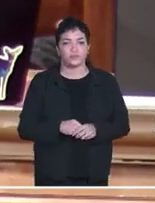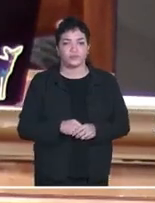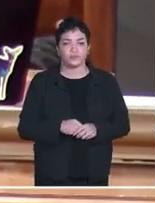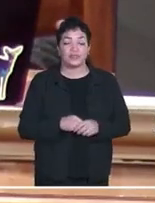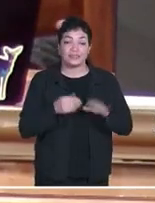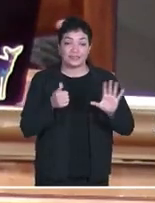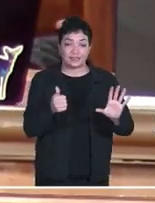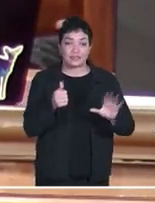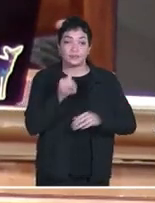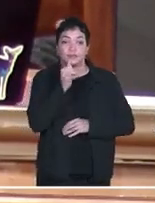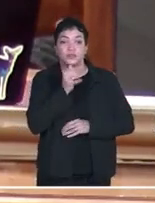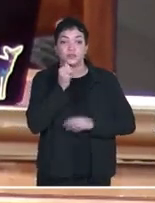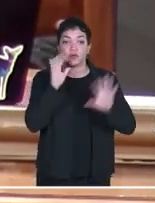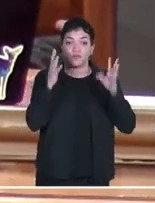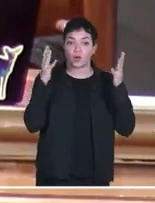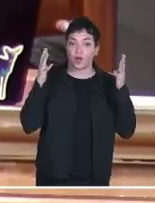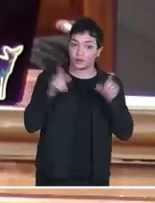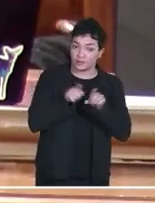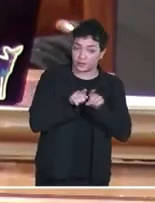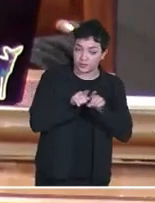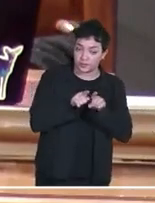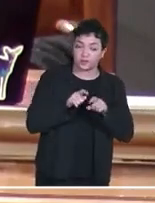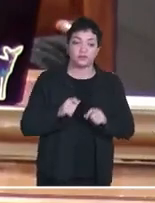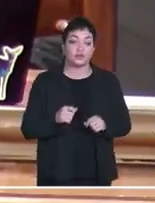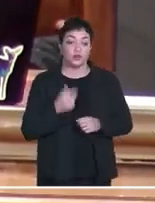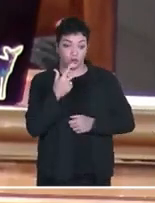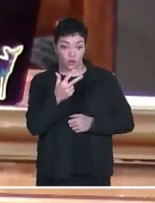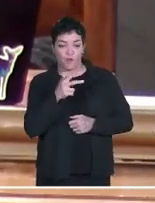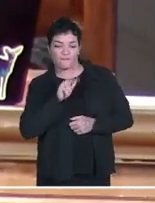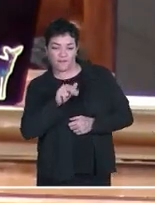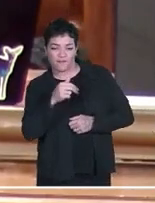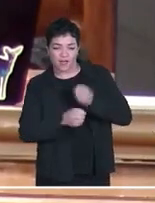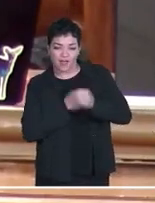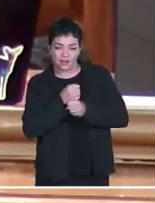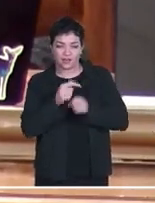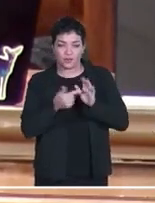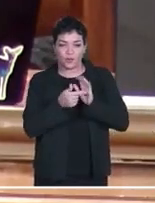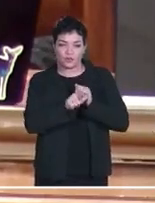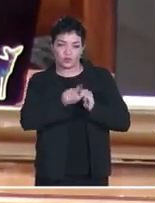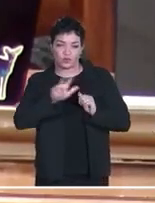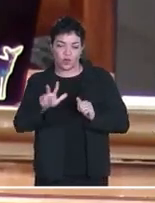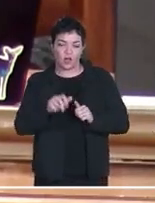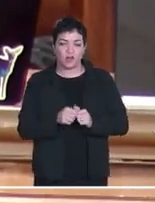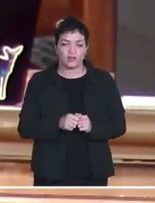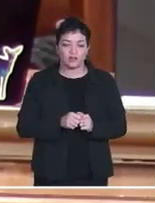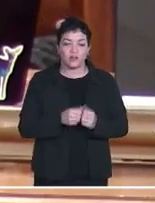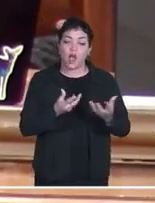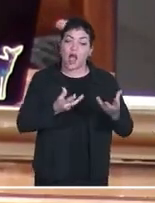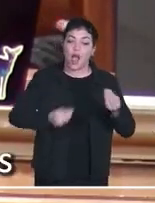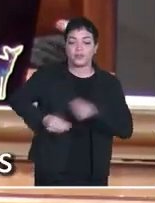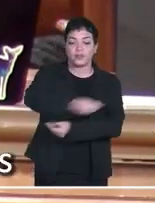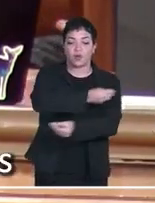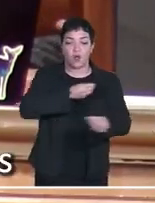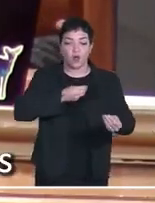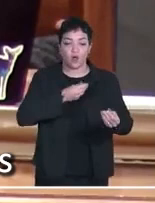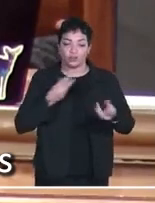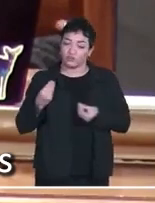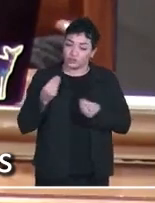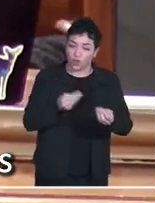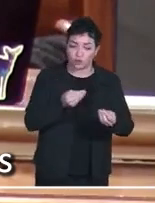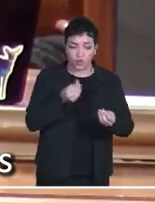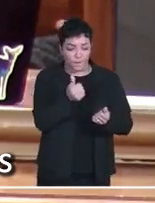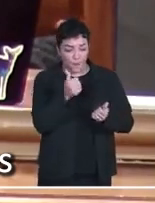avons réalisées et puis les 3 qui sont à venir cette année. Permettre aussi aux habitants, aux habitantes de participer, de contribuer,